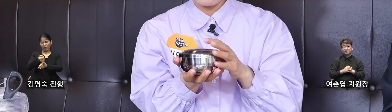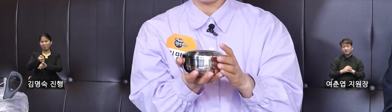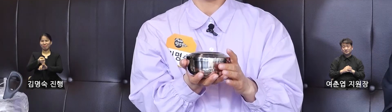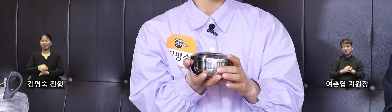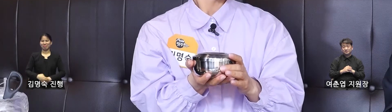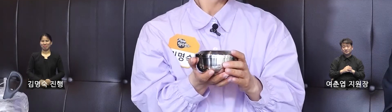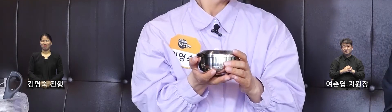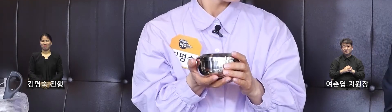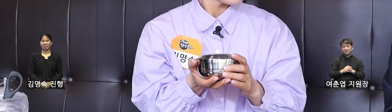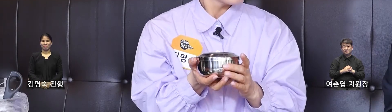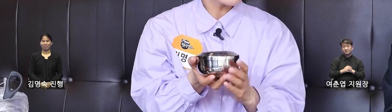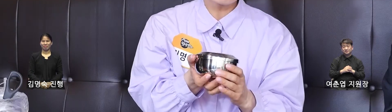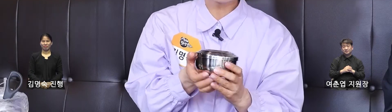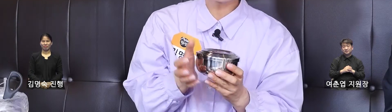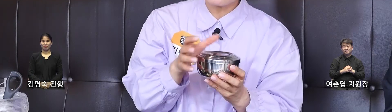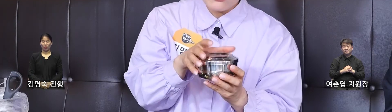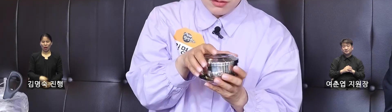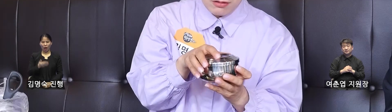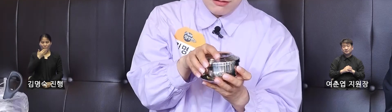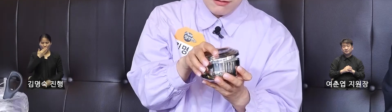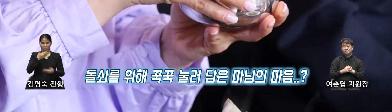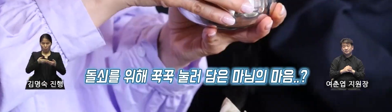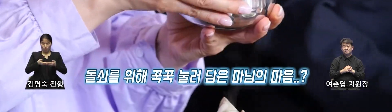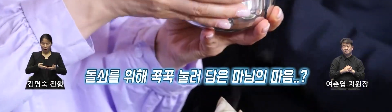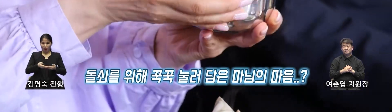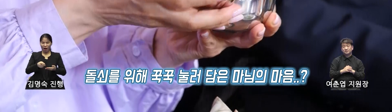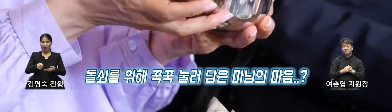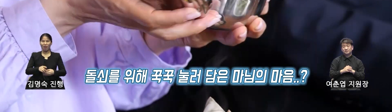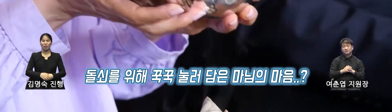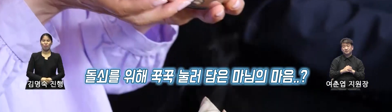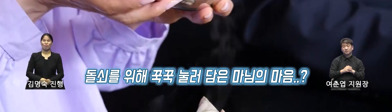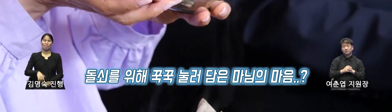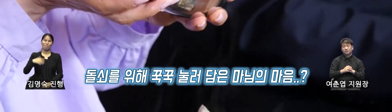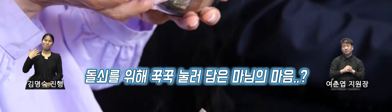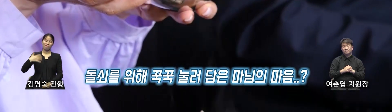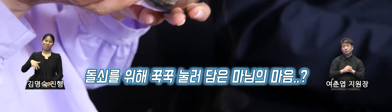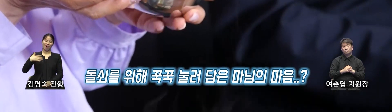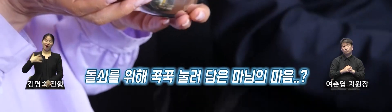네, 그렇습니다. 근데 밥이 왜 이렇게 묵직하죠?